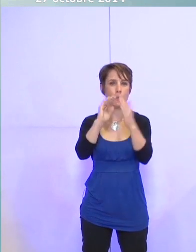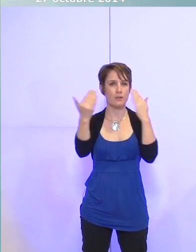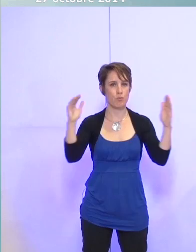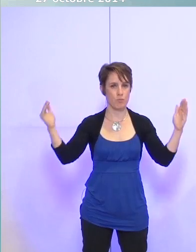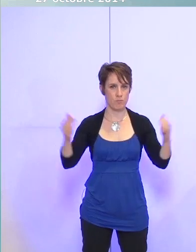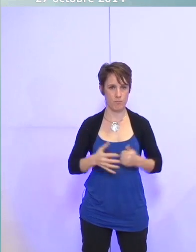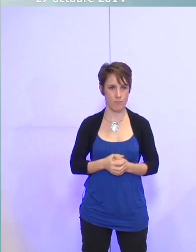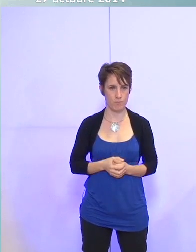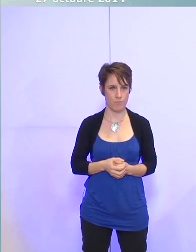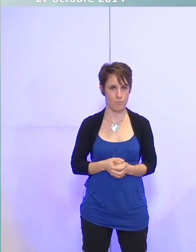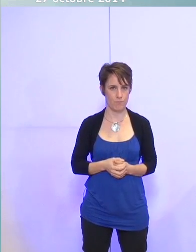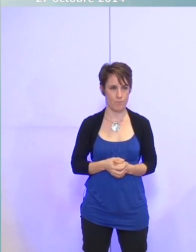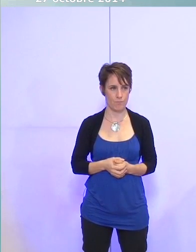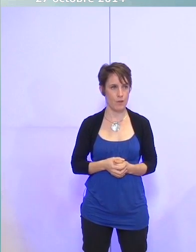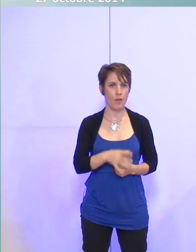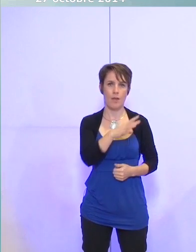Madame Olmos.